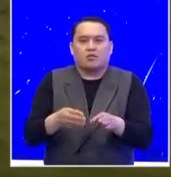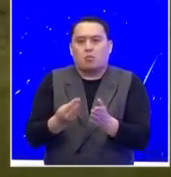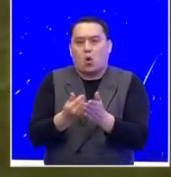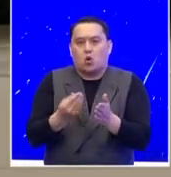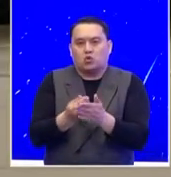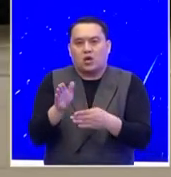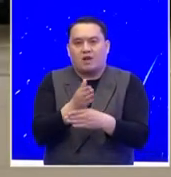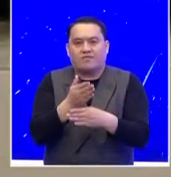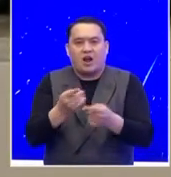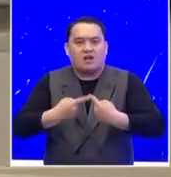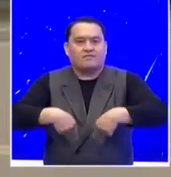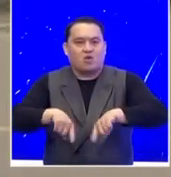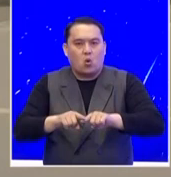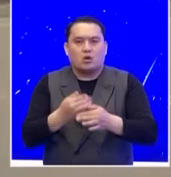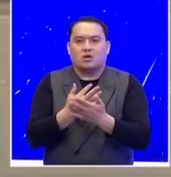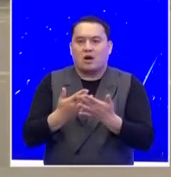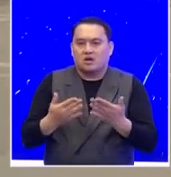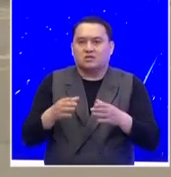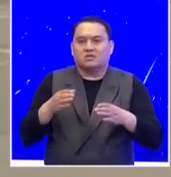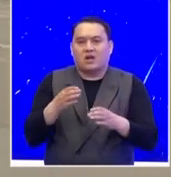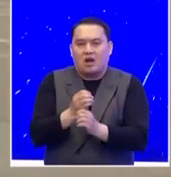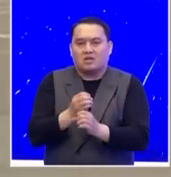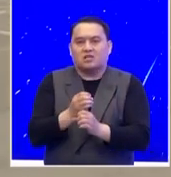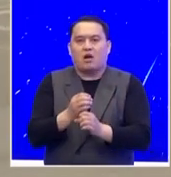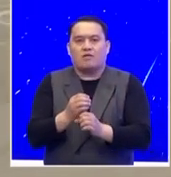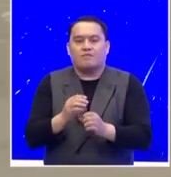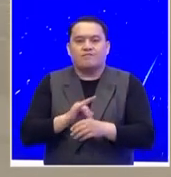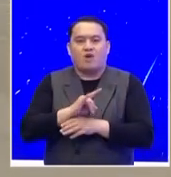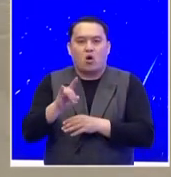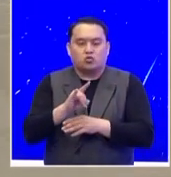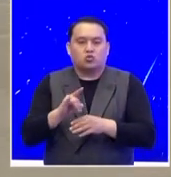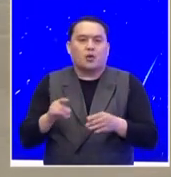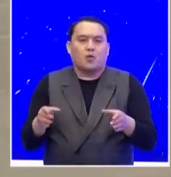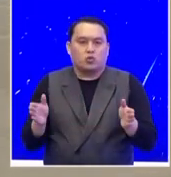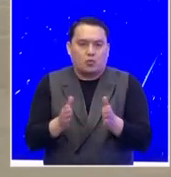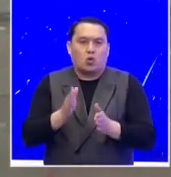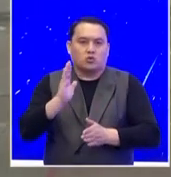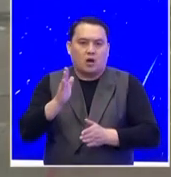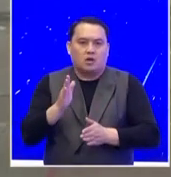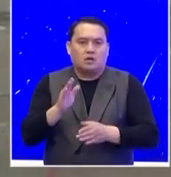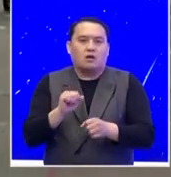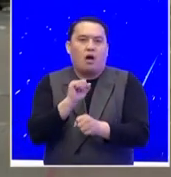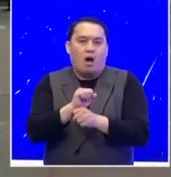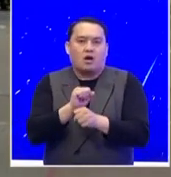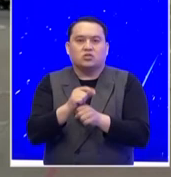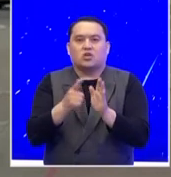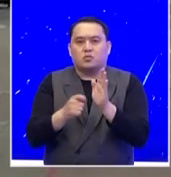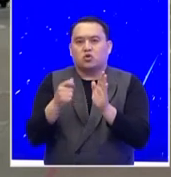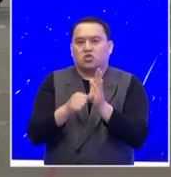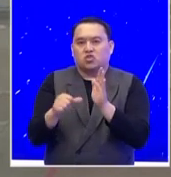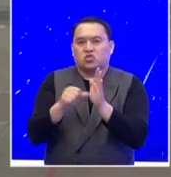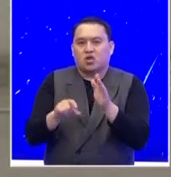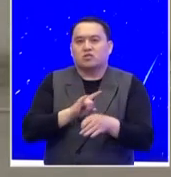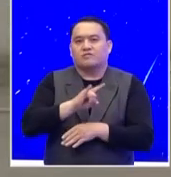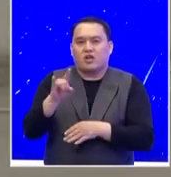бюджетное подразделение Germanwings и сокращает состав парка воздушных судов. Пока простаивают 700 из